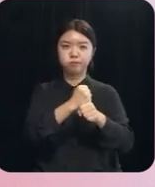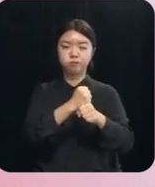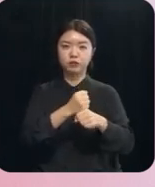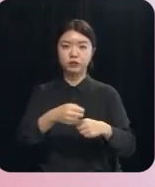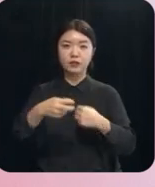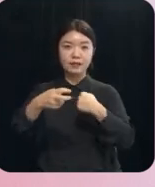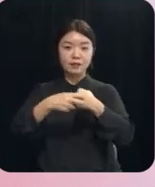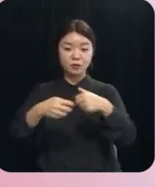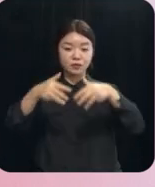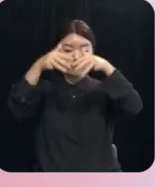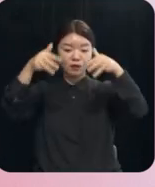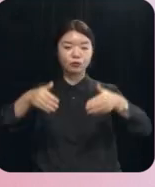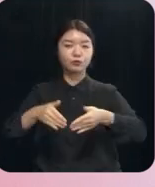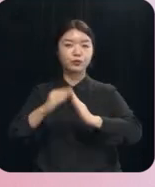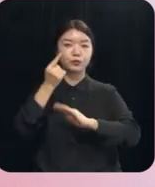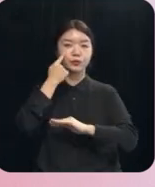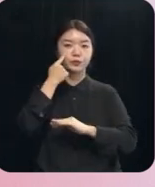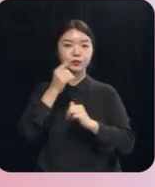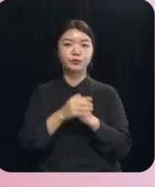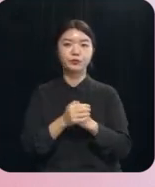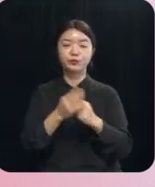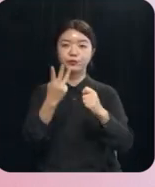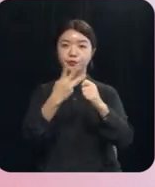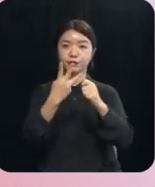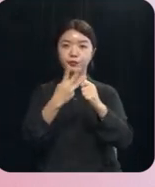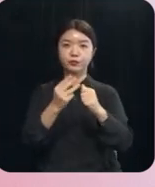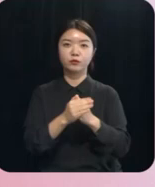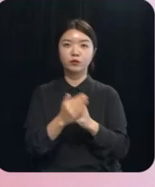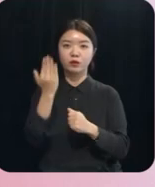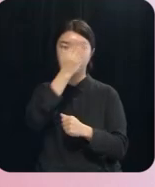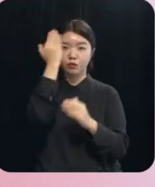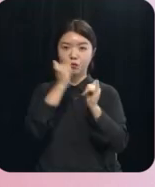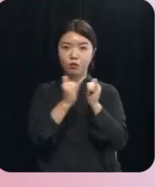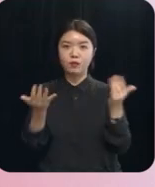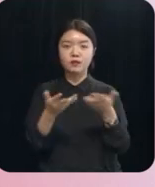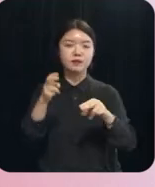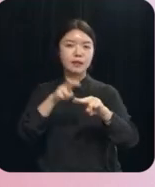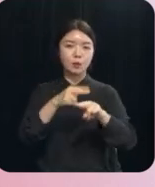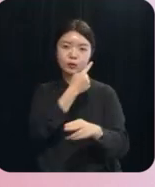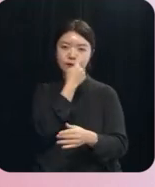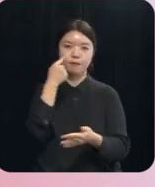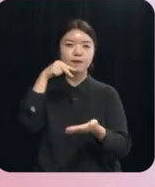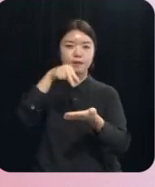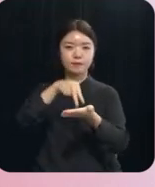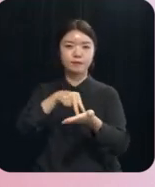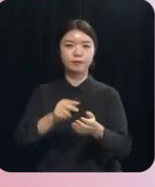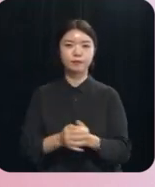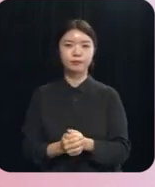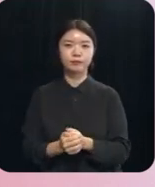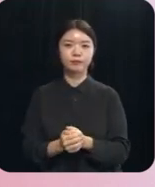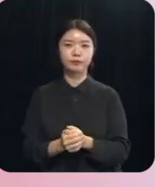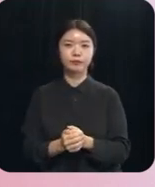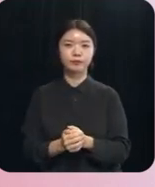의료체계를 구축하도록 하겠습니다. 세 번째로는 청년 일자리 보장입니다.